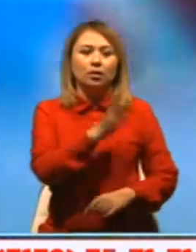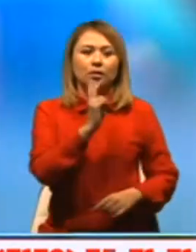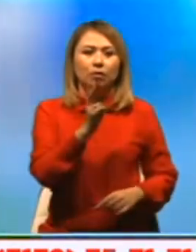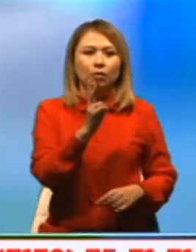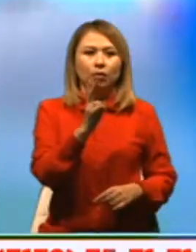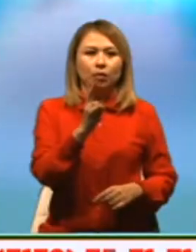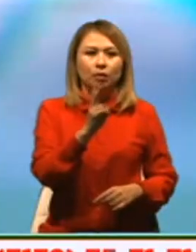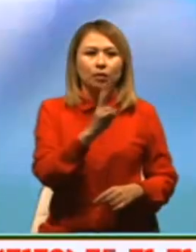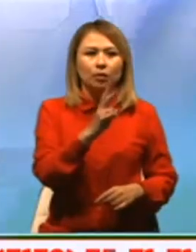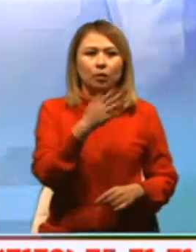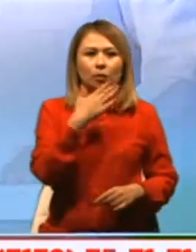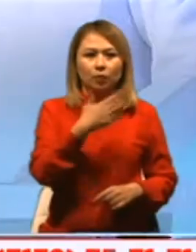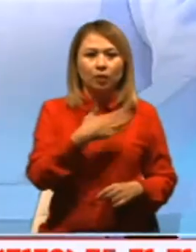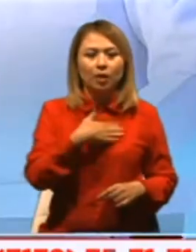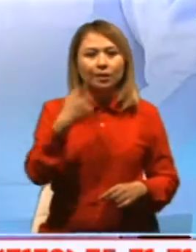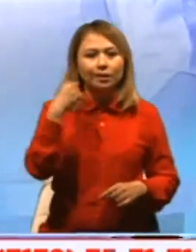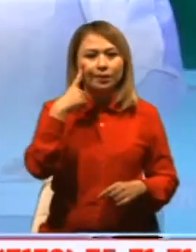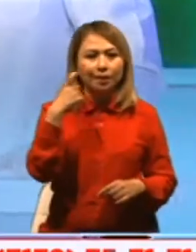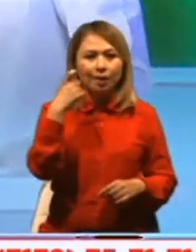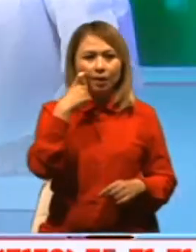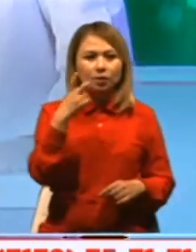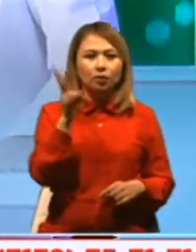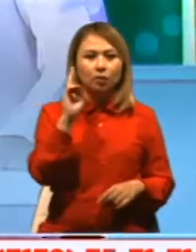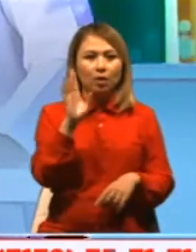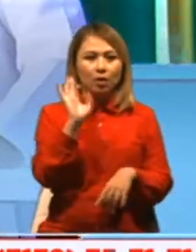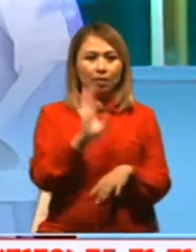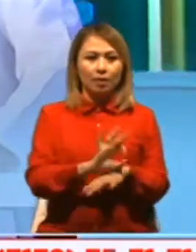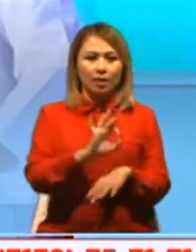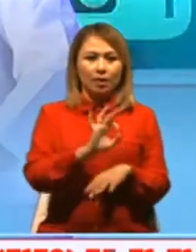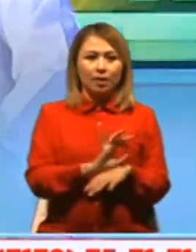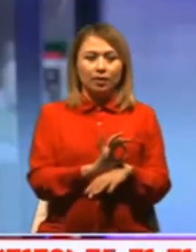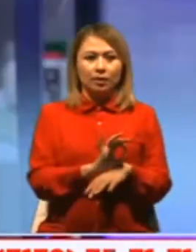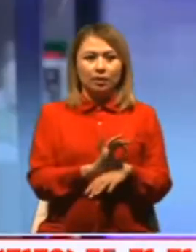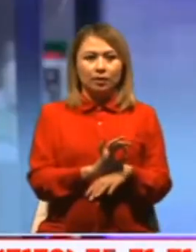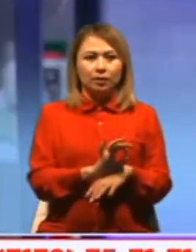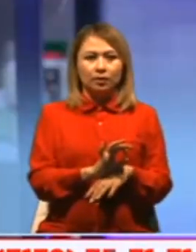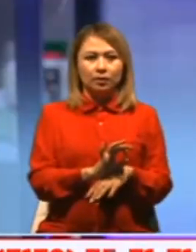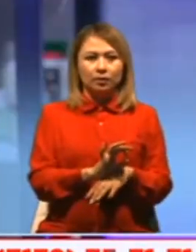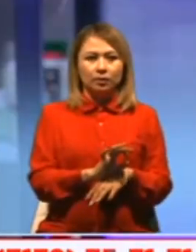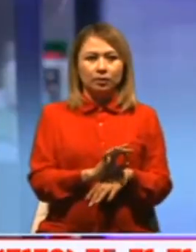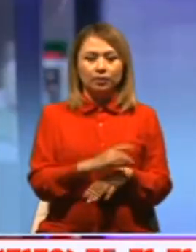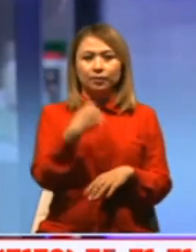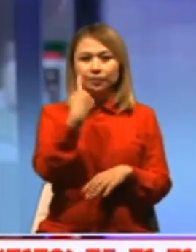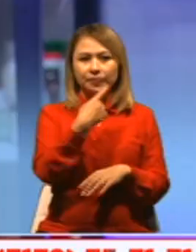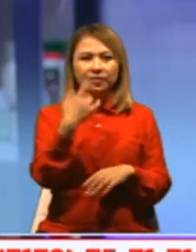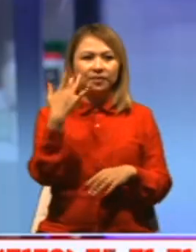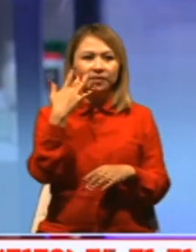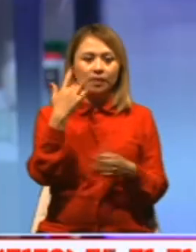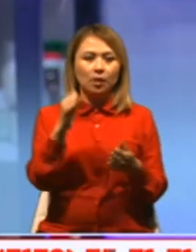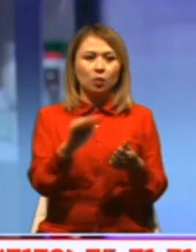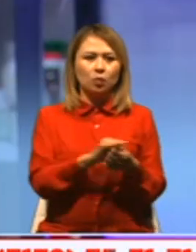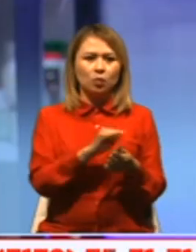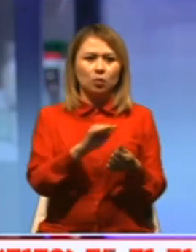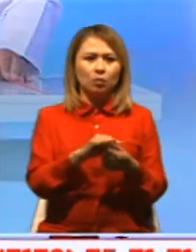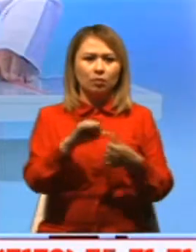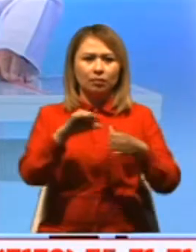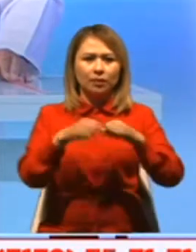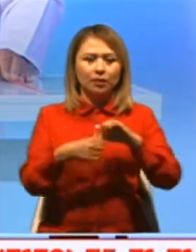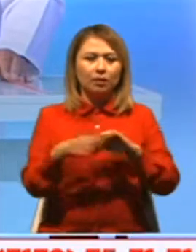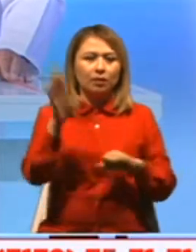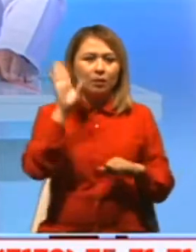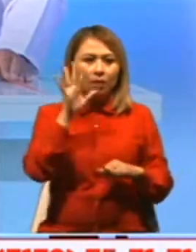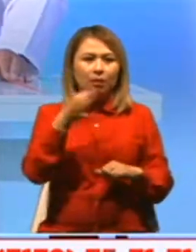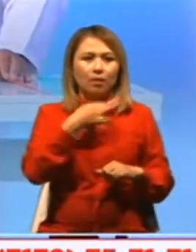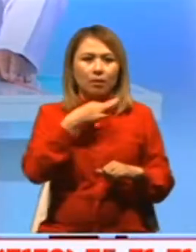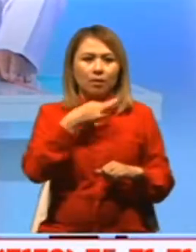болады. Яғни бізде қант диабетін білесіздер өздеріңізге, қант диабеті кездерінде адам аузында кермектік, яғни ешқашан суға